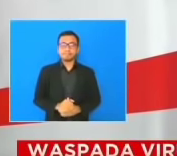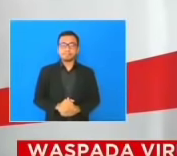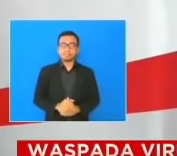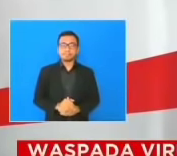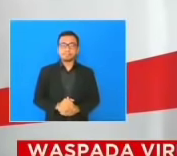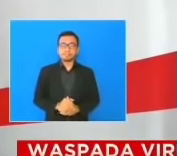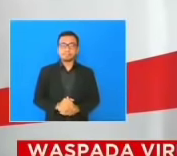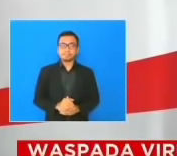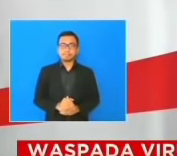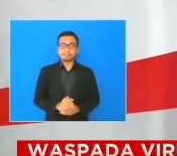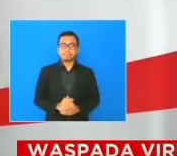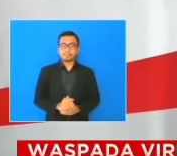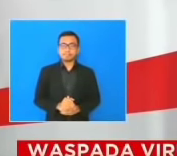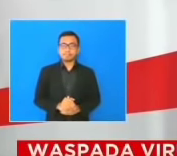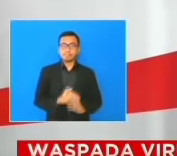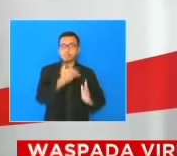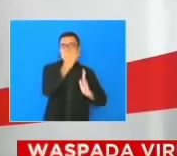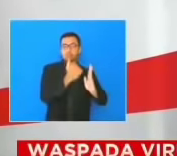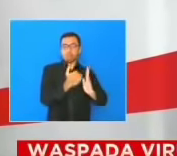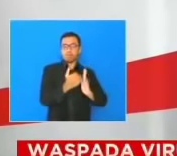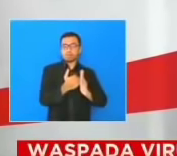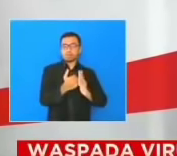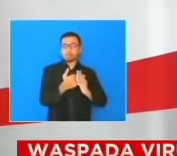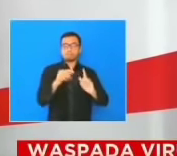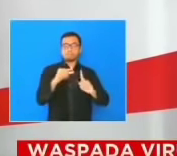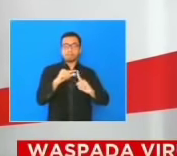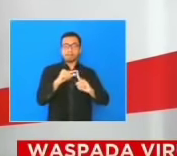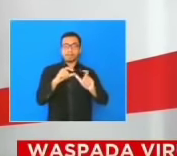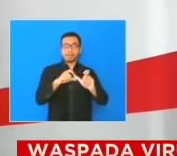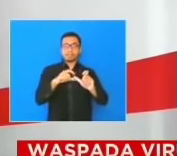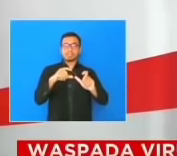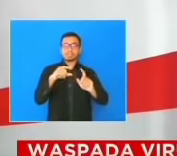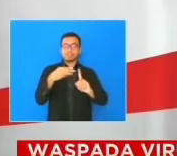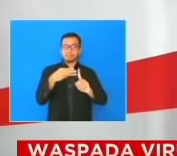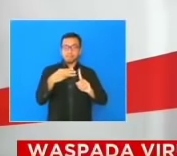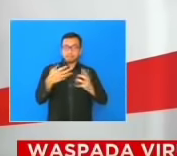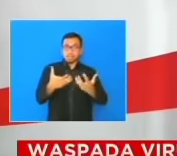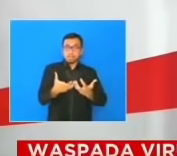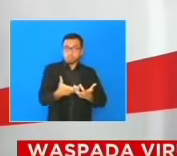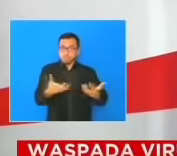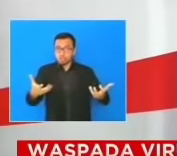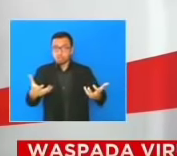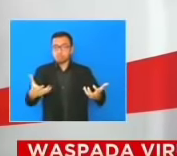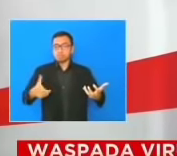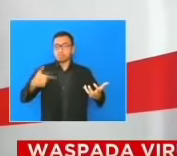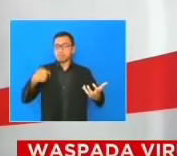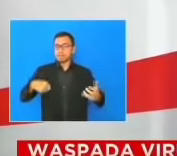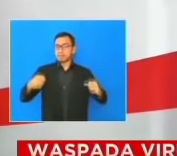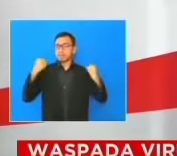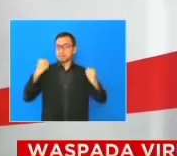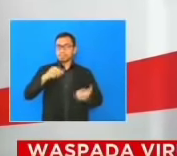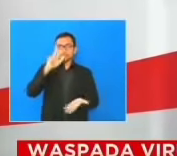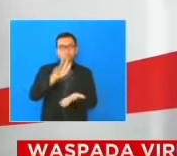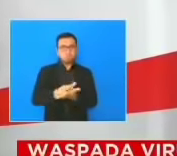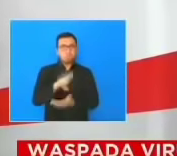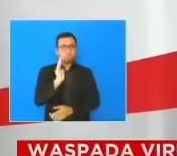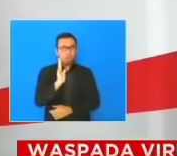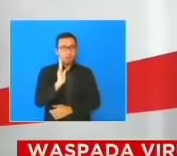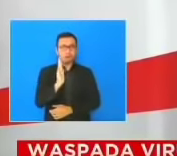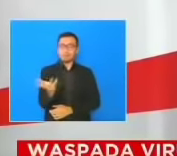berlakunya pembatasan sosial berskala besar di wilayah daerah khusus Ibu Kota Jakarta.